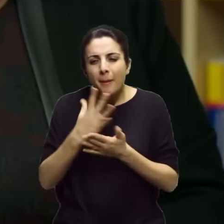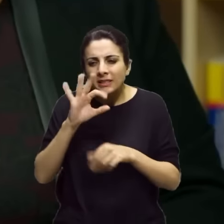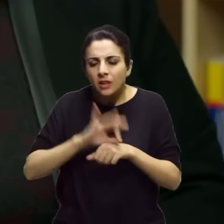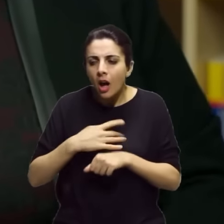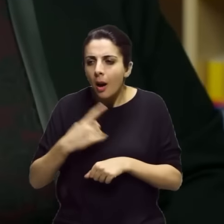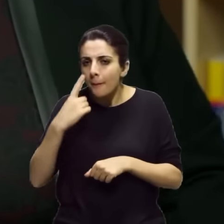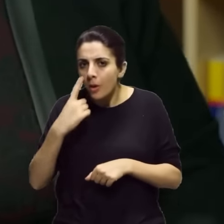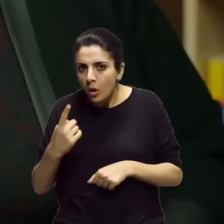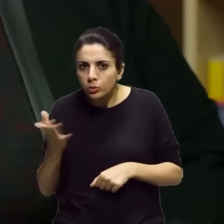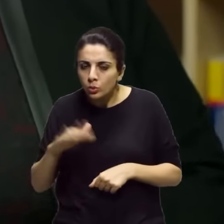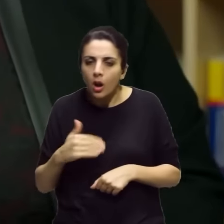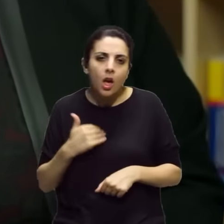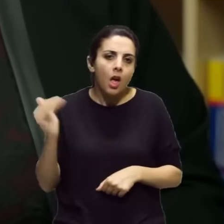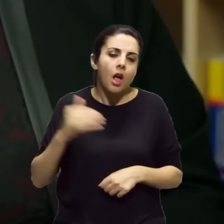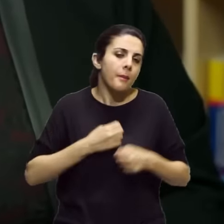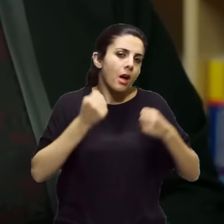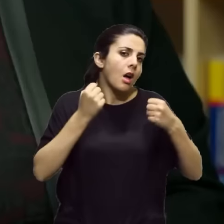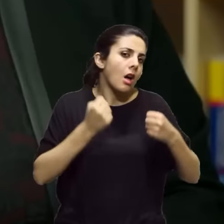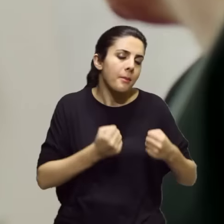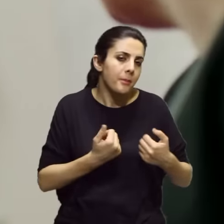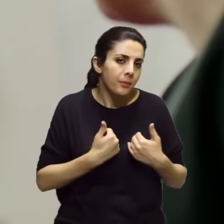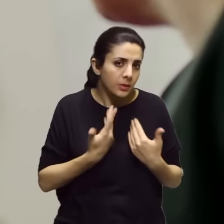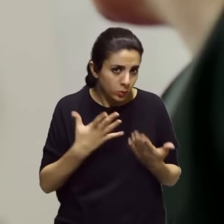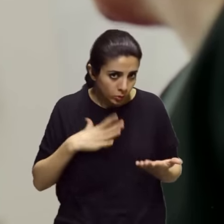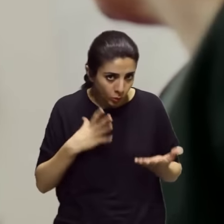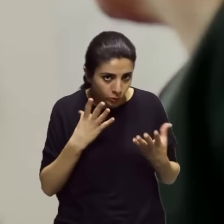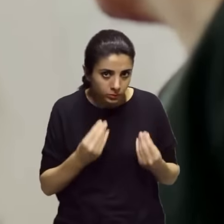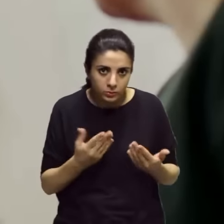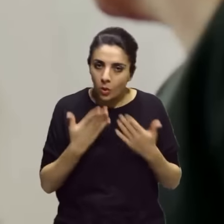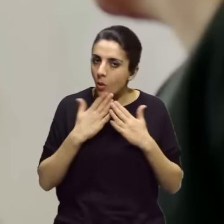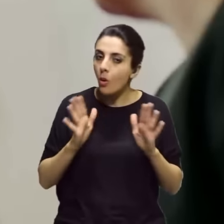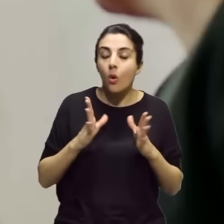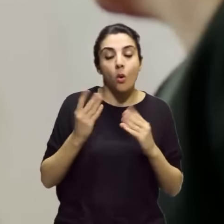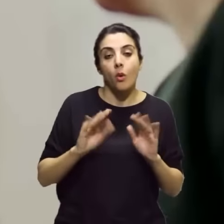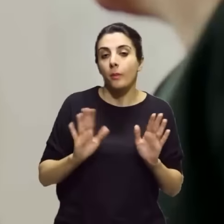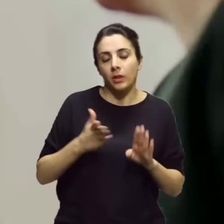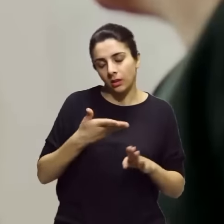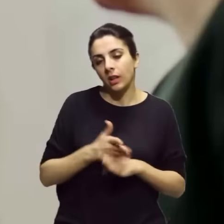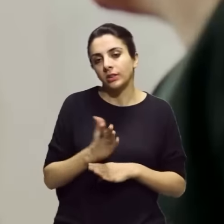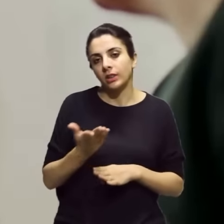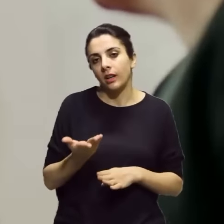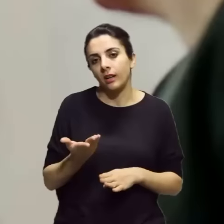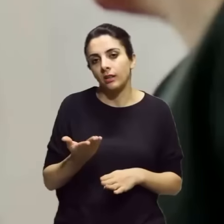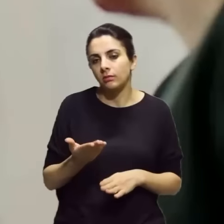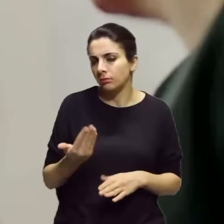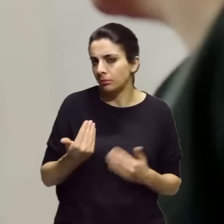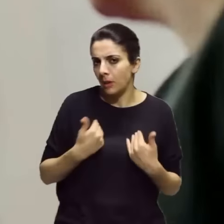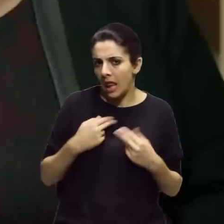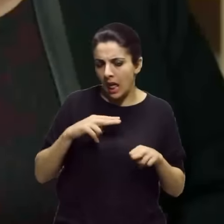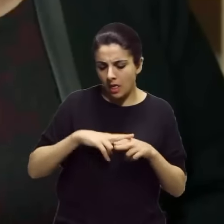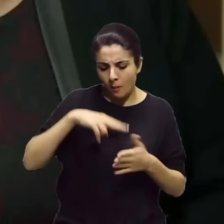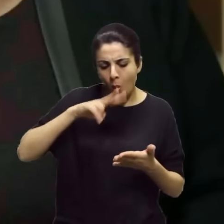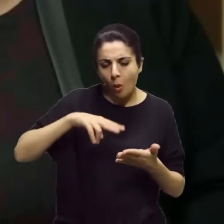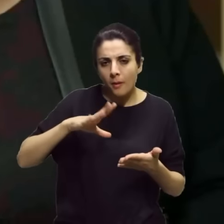5 dakika dururum. Ondan sonra gelirim ben senin yanına. Ha ne dersin? Yok, olmaz var ya gerçekten. Ya ben